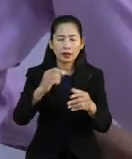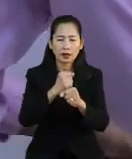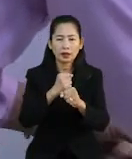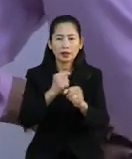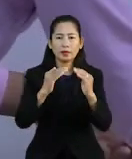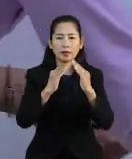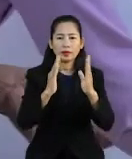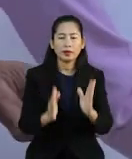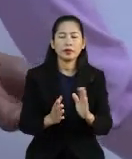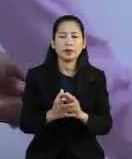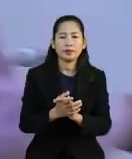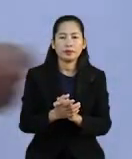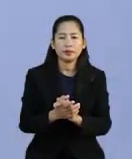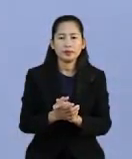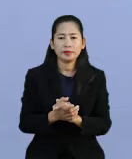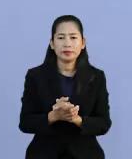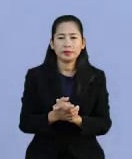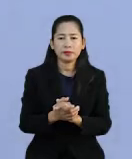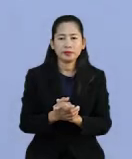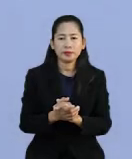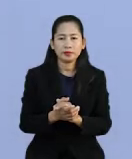tè